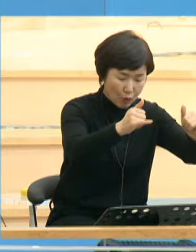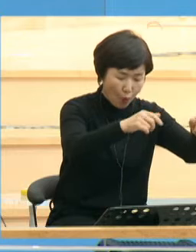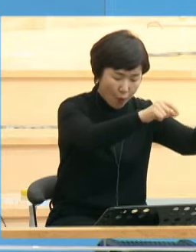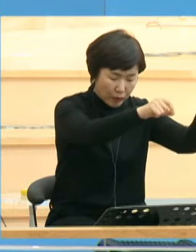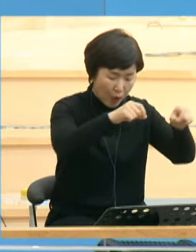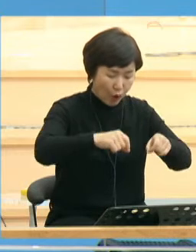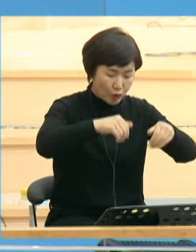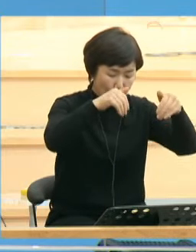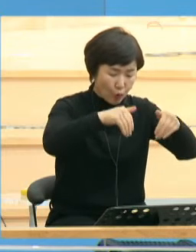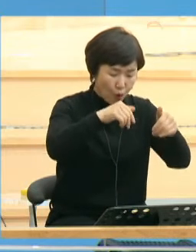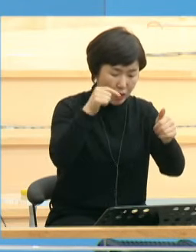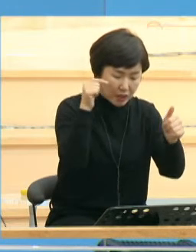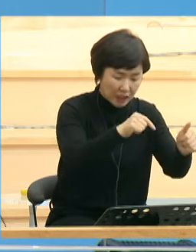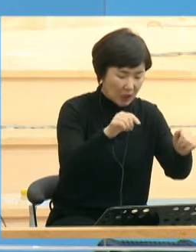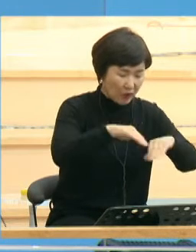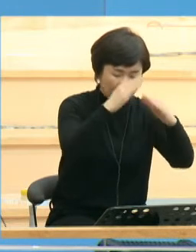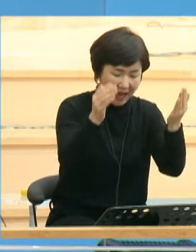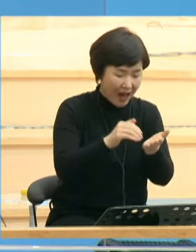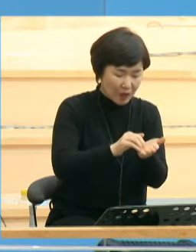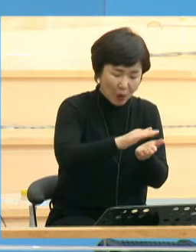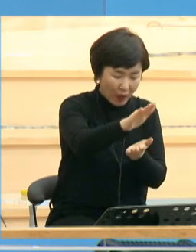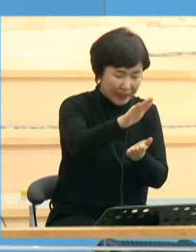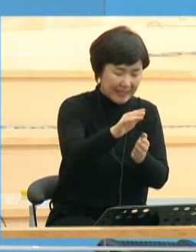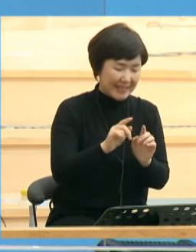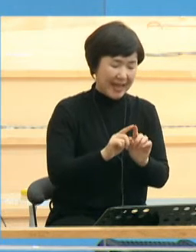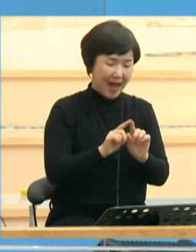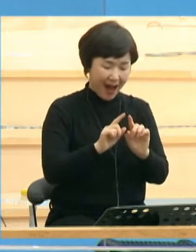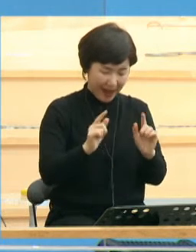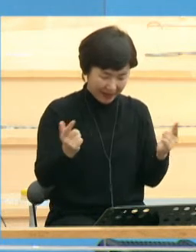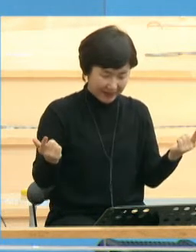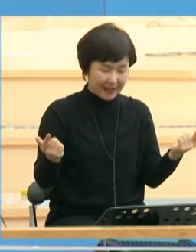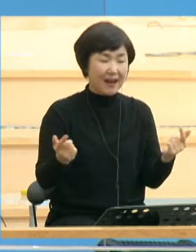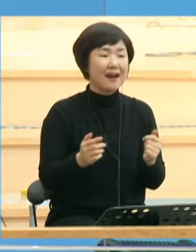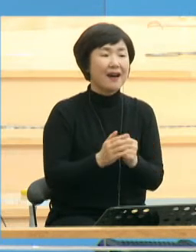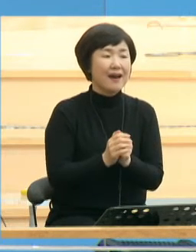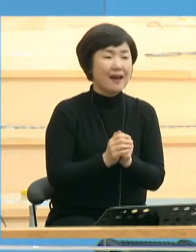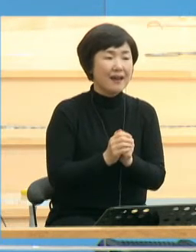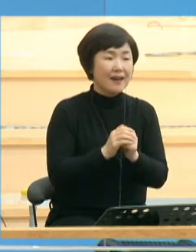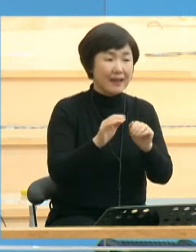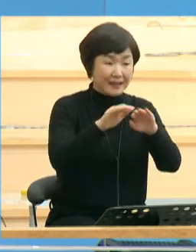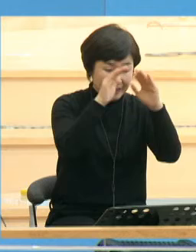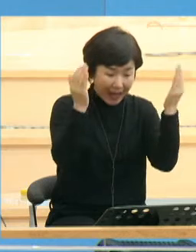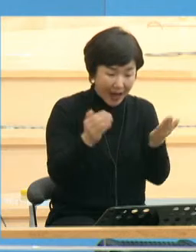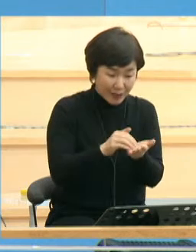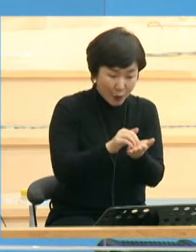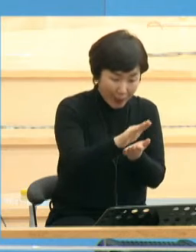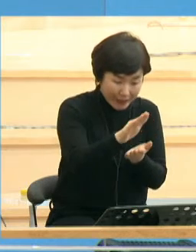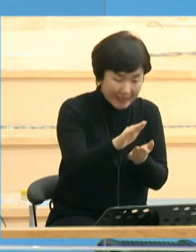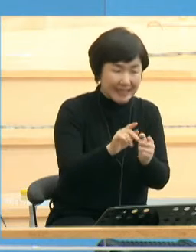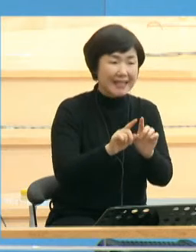다도 차리지 2 이번에는 어떻게 했다고 말합니다 다 쫓아내지